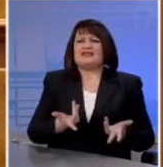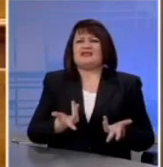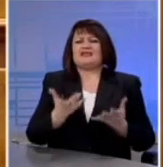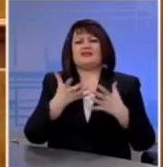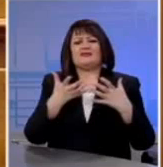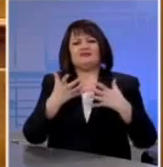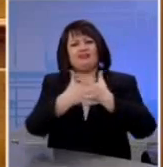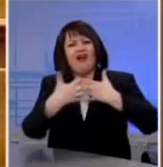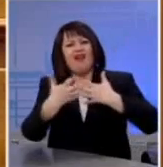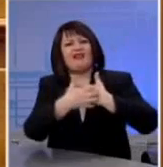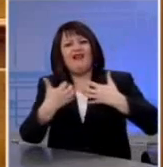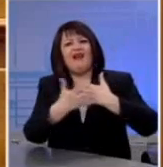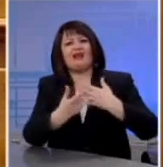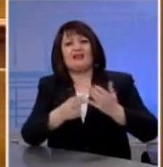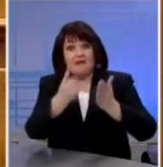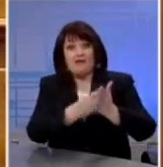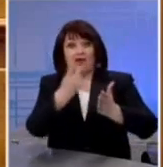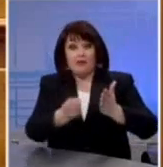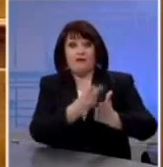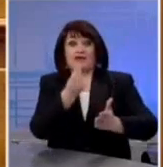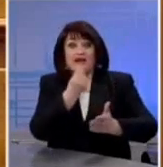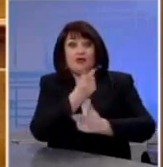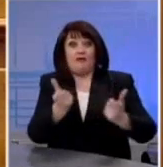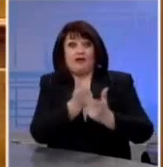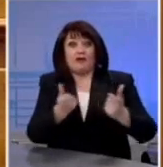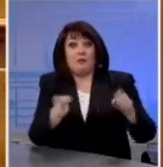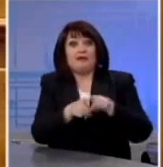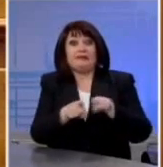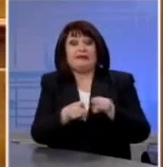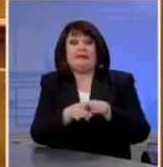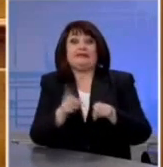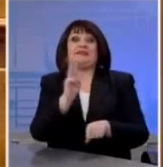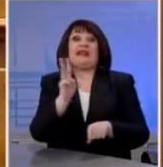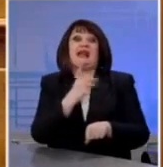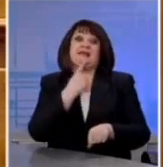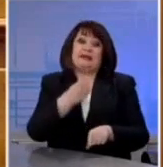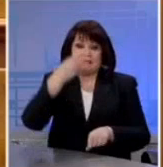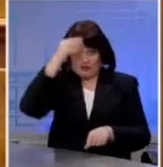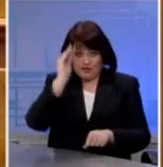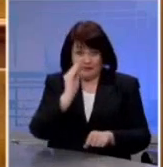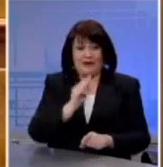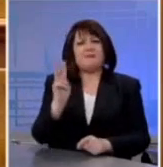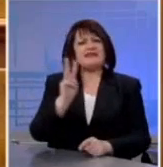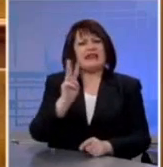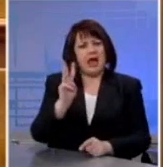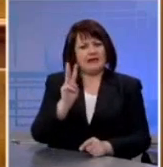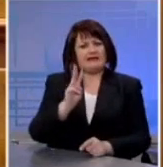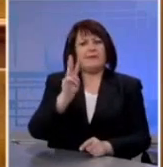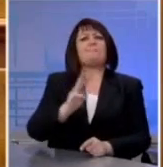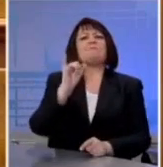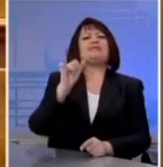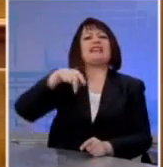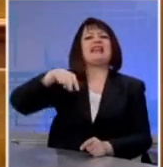Ιμαλαίων. Πήγατε, φάγατε μία μαζί του, δύο μαζί του, τρεις μαζί του. Κύριος Ψυχάρης είναι ένας εκδότης, ο